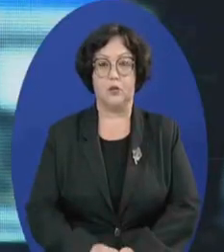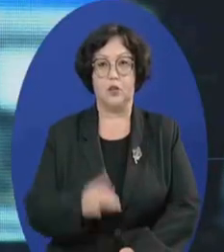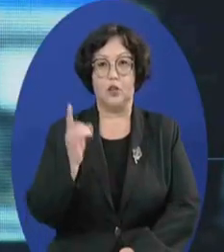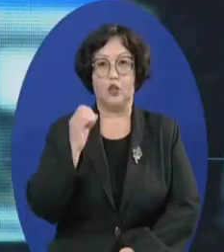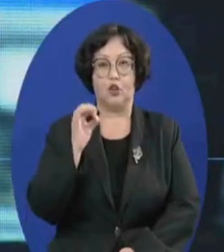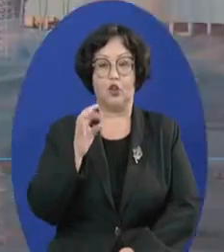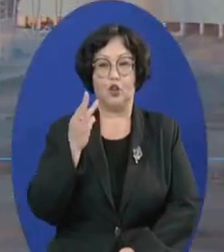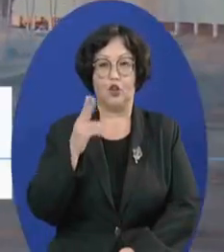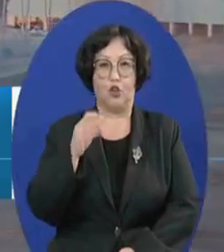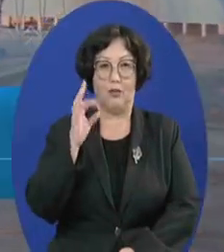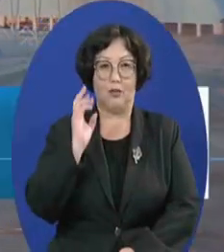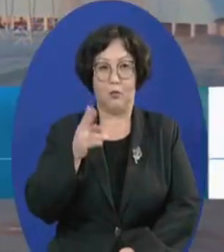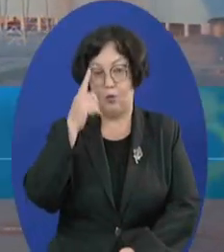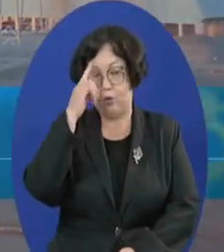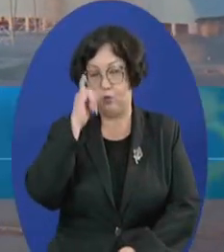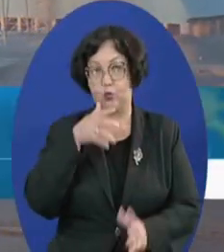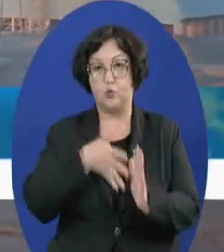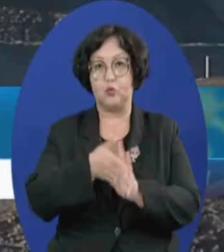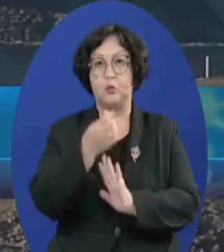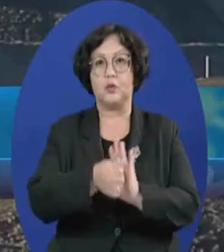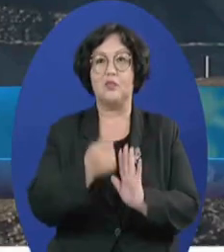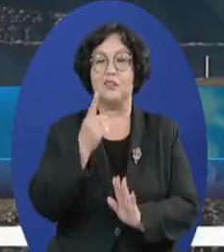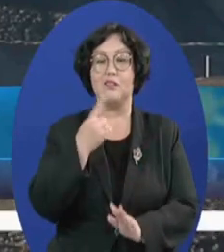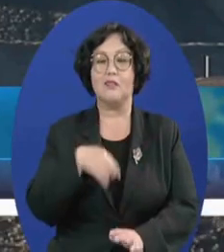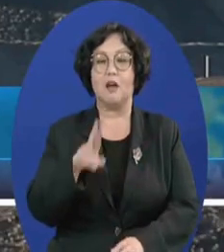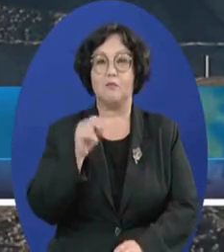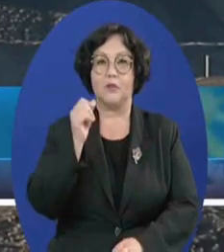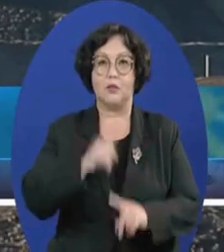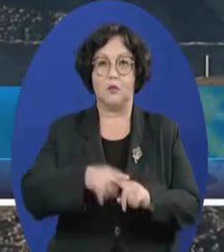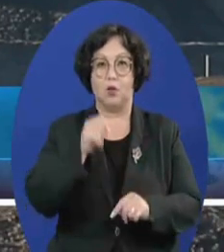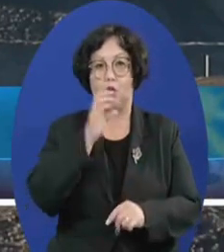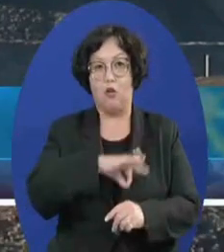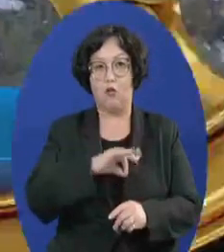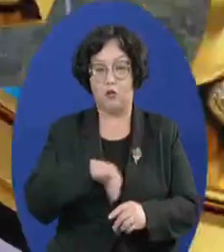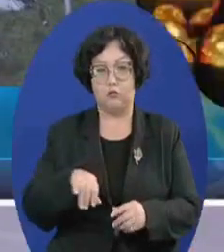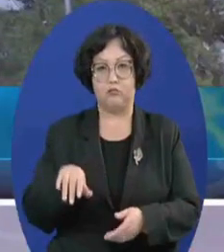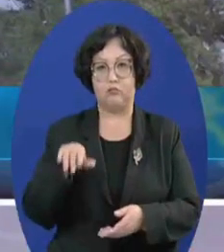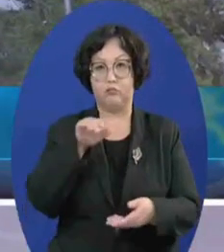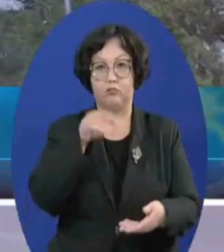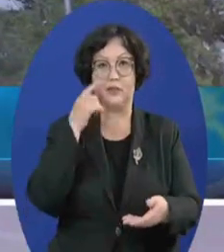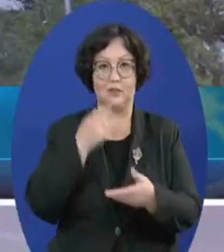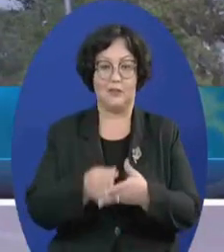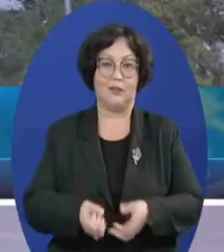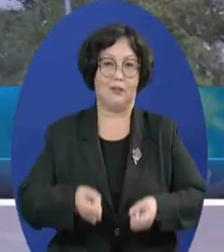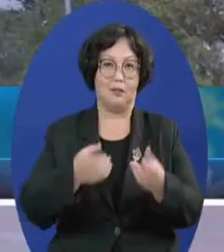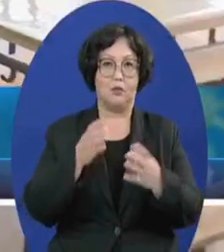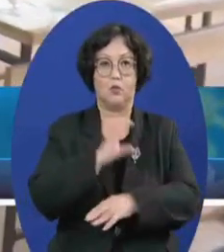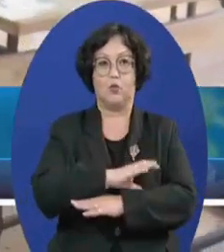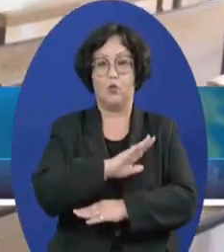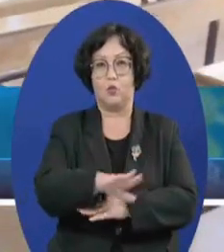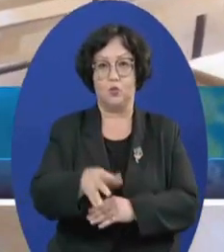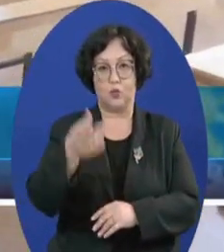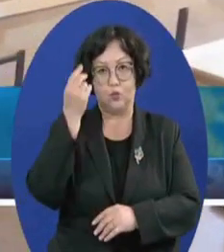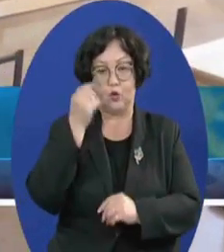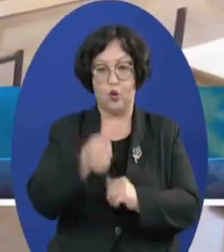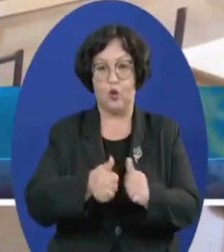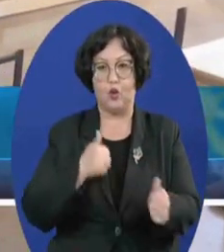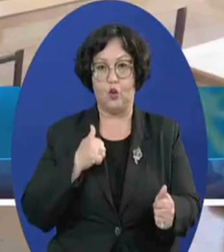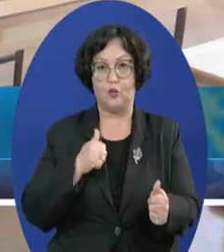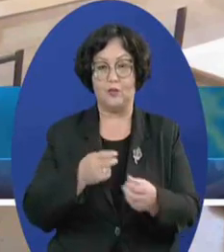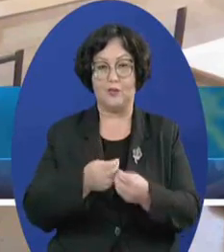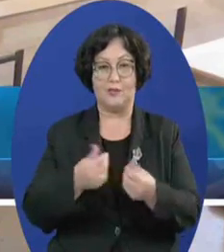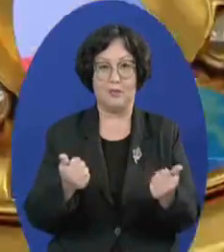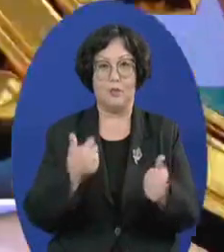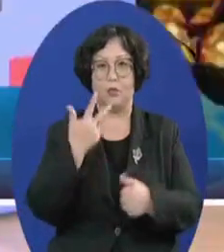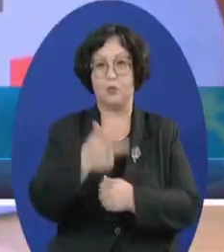Rio Tinto компани Монгол улсын төсөвтэй 1-80 төгрөгийн нэмэлт орлого төвлөрүүлэх сандыг гаргалаа. Сурагчдын хичээлийн хоцрогдлыг арилгахад 3